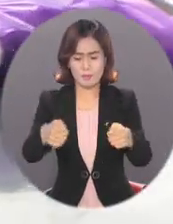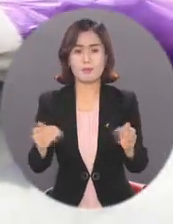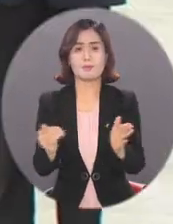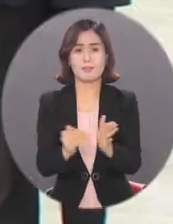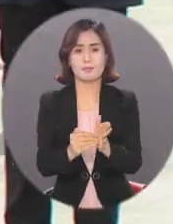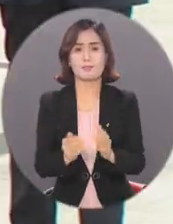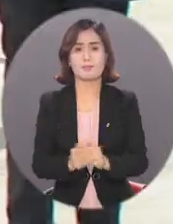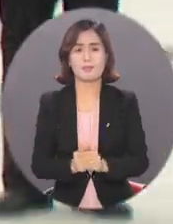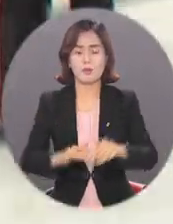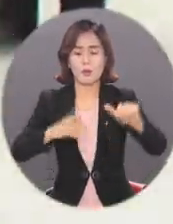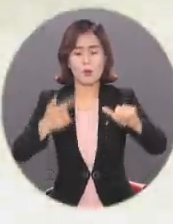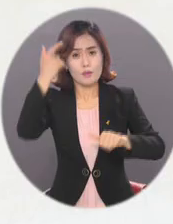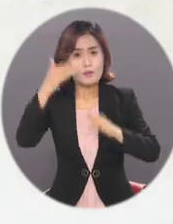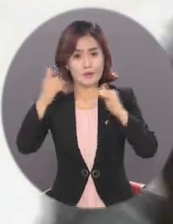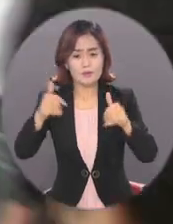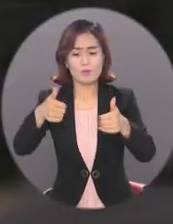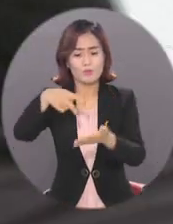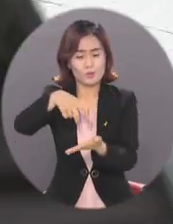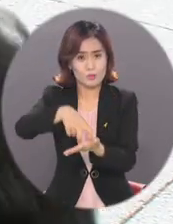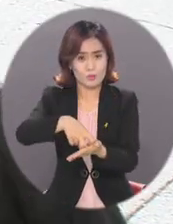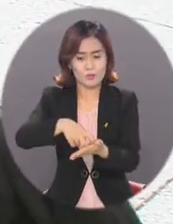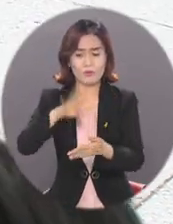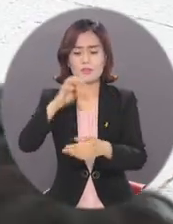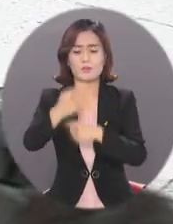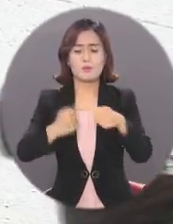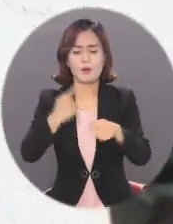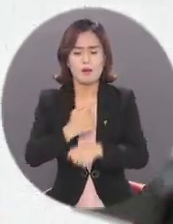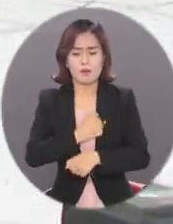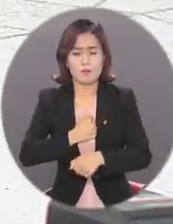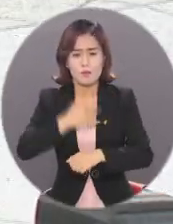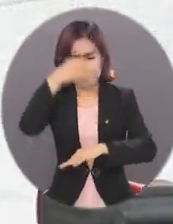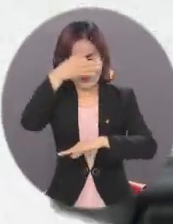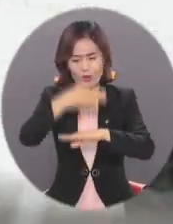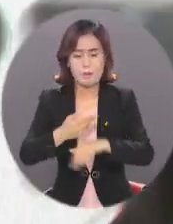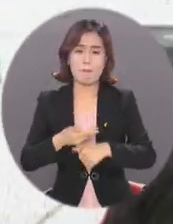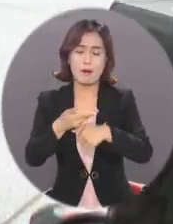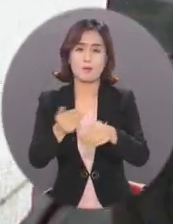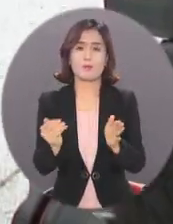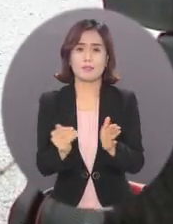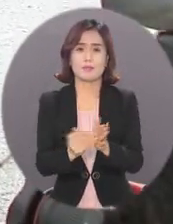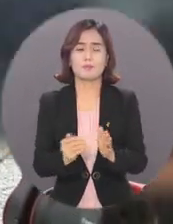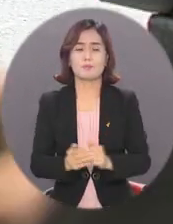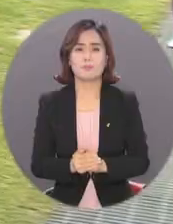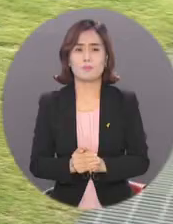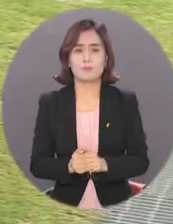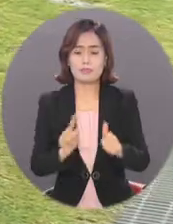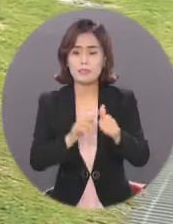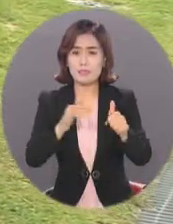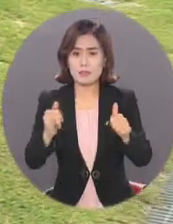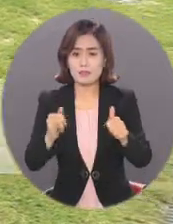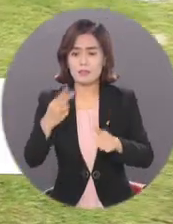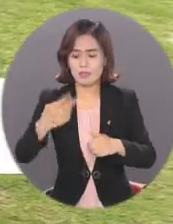참배했습니다. 5월 영령 앞에 무릎을 꿇고 41년간 묵혀온 사죄의 말을 전했습니다. 신 씨가